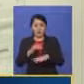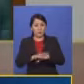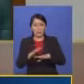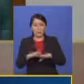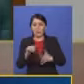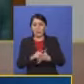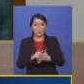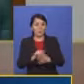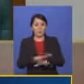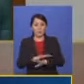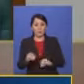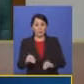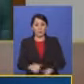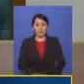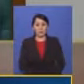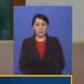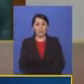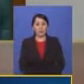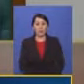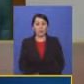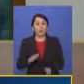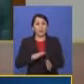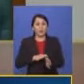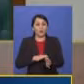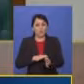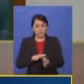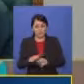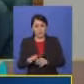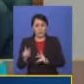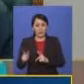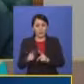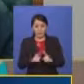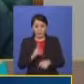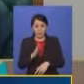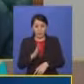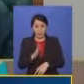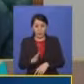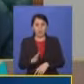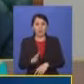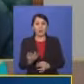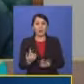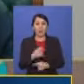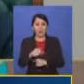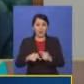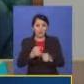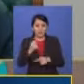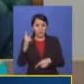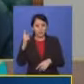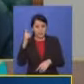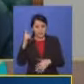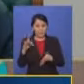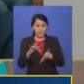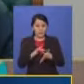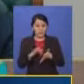толтырмайды. Системаның өзі солар үшін толтырып дайындайтын болады. Ал кәсіпкерлер жаңа мобильді қосымшаға кіріп,